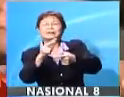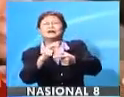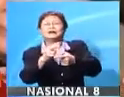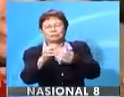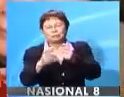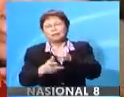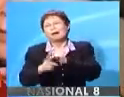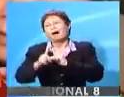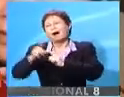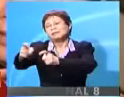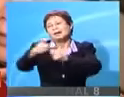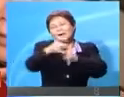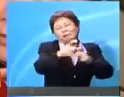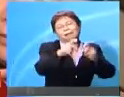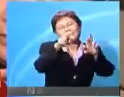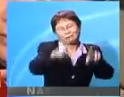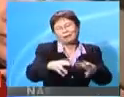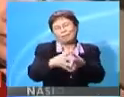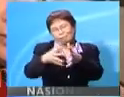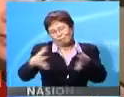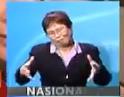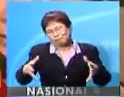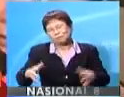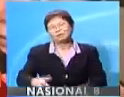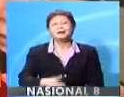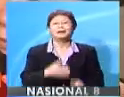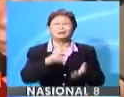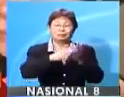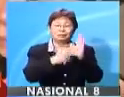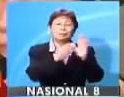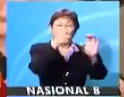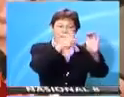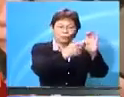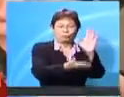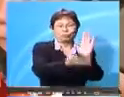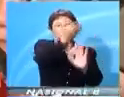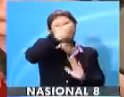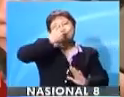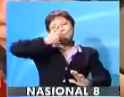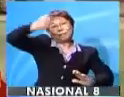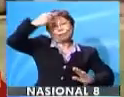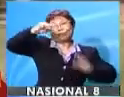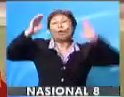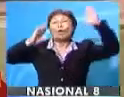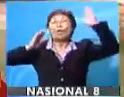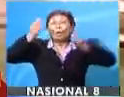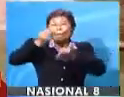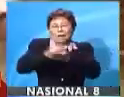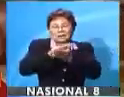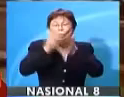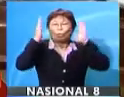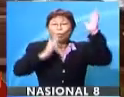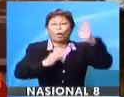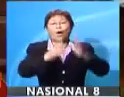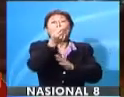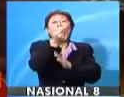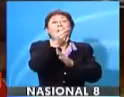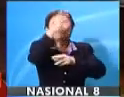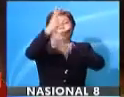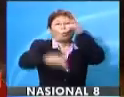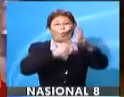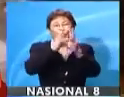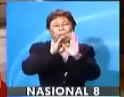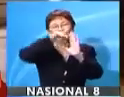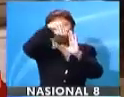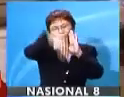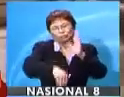rakyat. That means if it goes up, it'll be better for our revenue. Bagaimanapun, jika harga minyak dunia terus